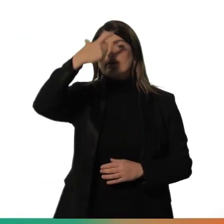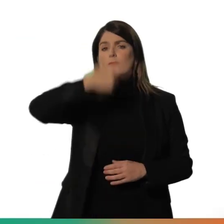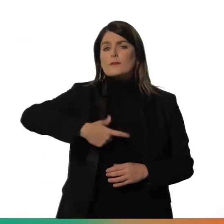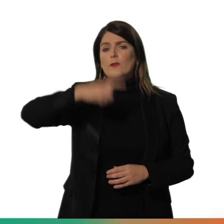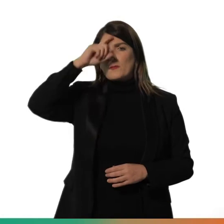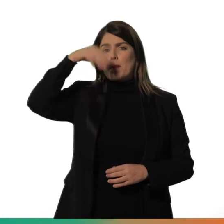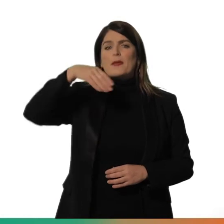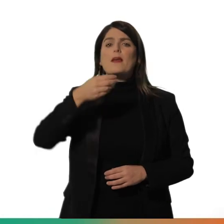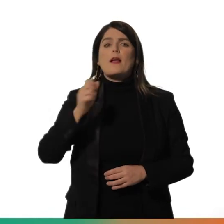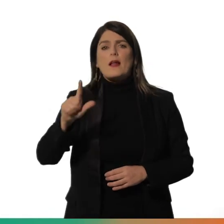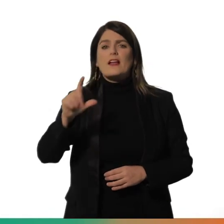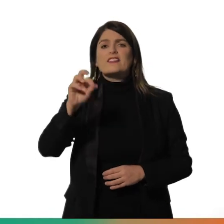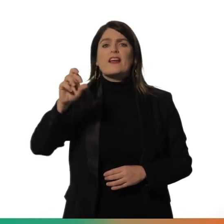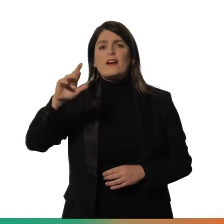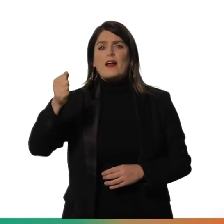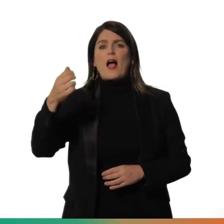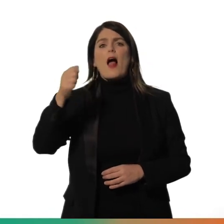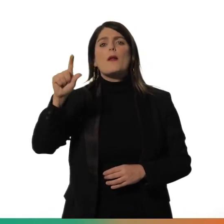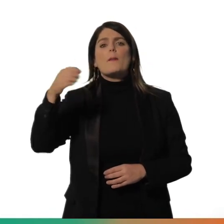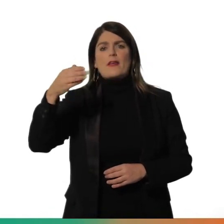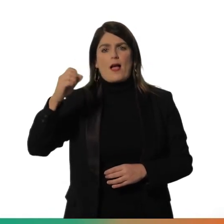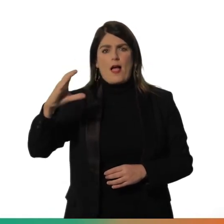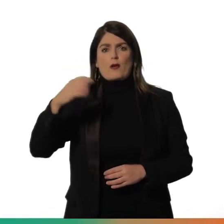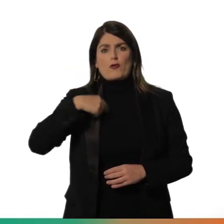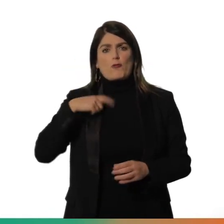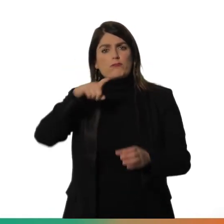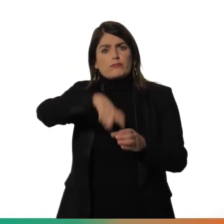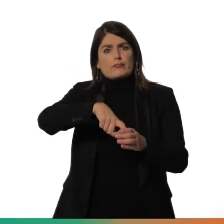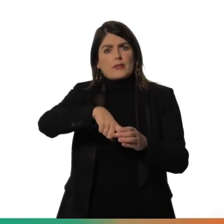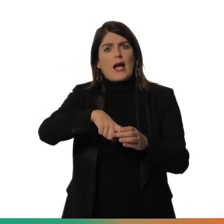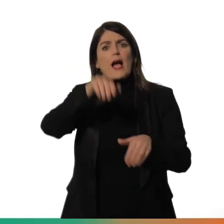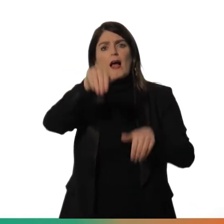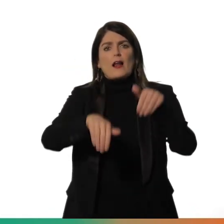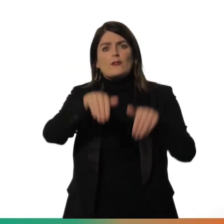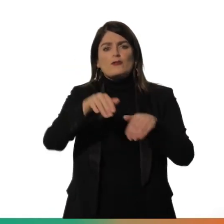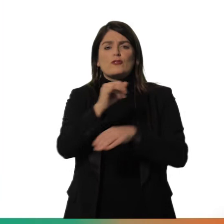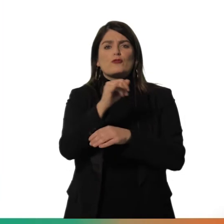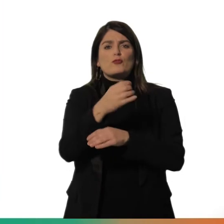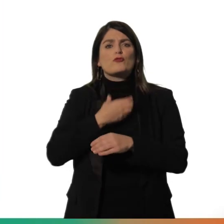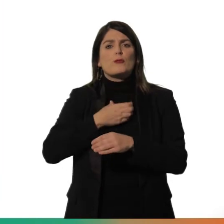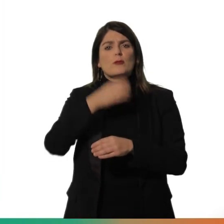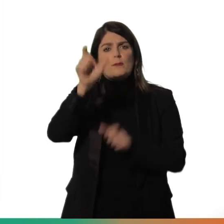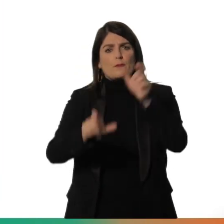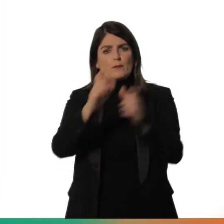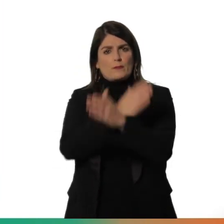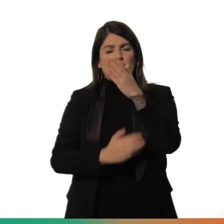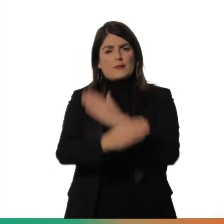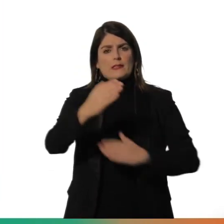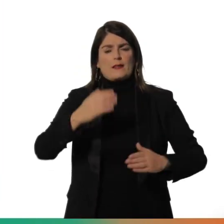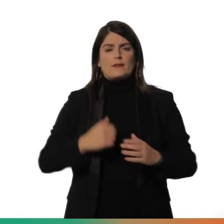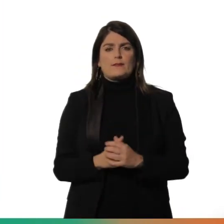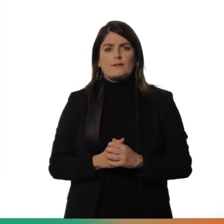Soc el Miquel Serra Albiach i em presento a les eleccions a l'Institut Municipal de les Persones amb Discapacitat.